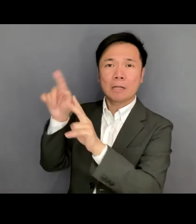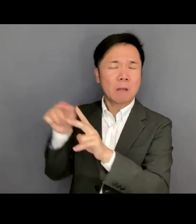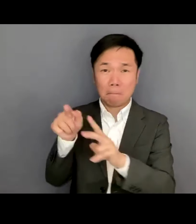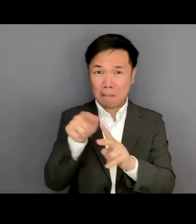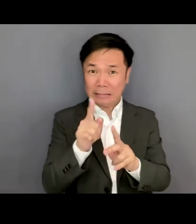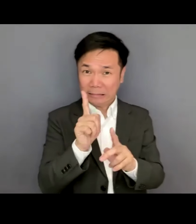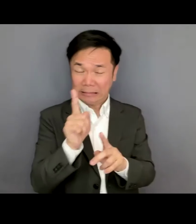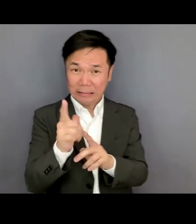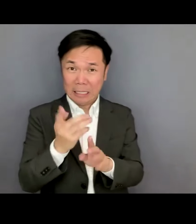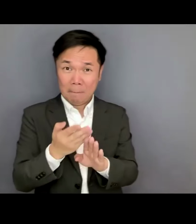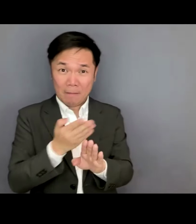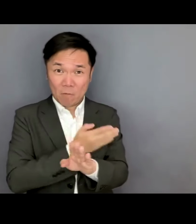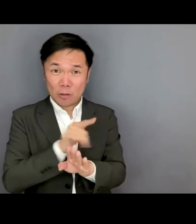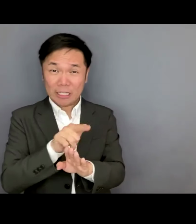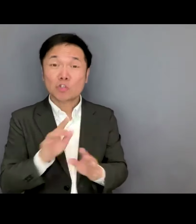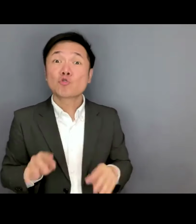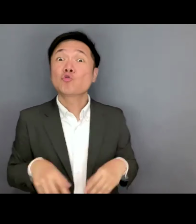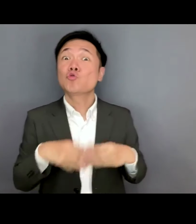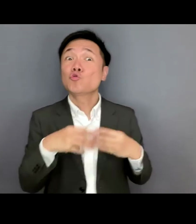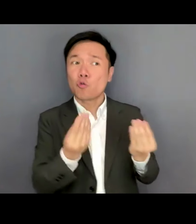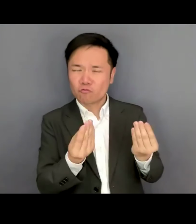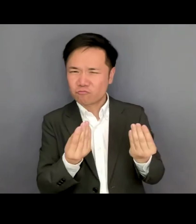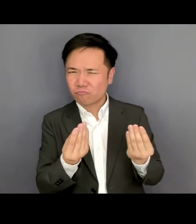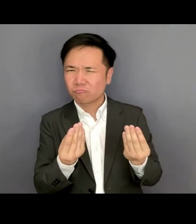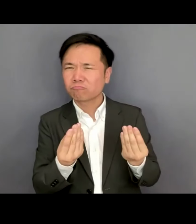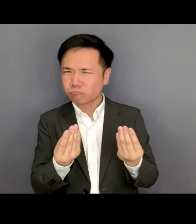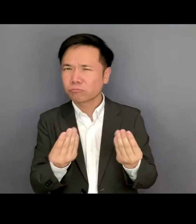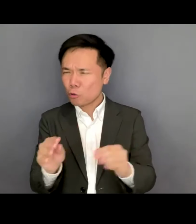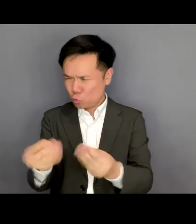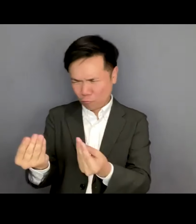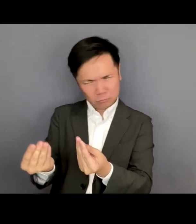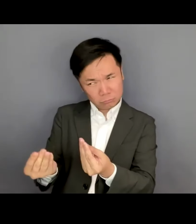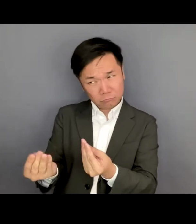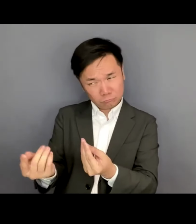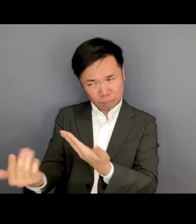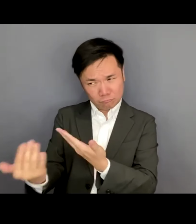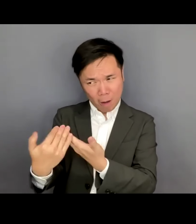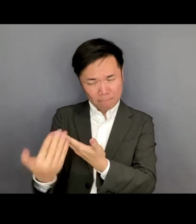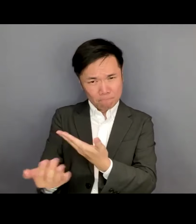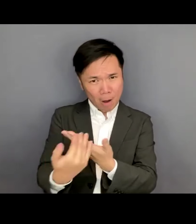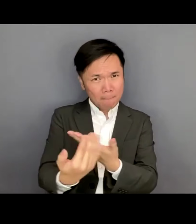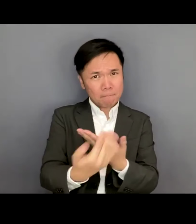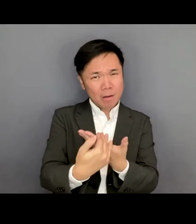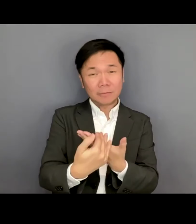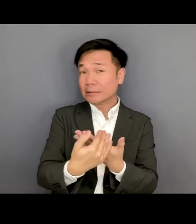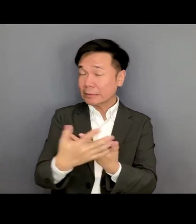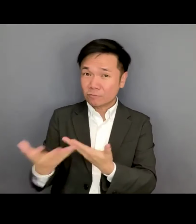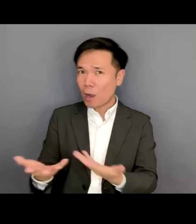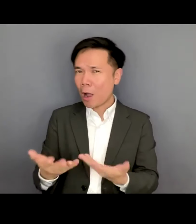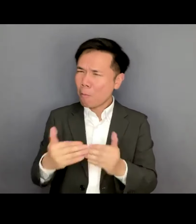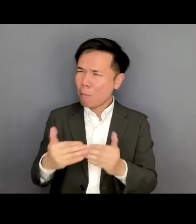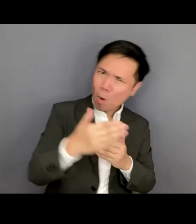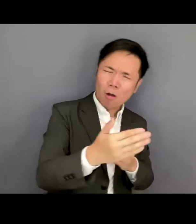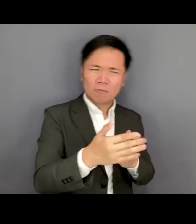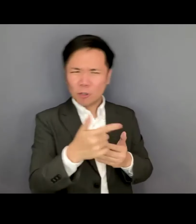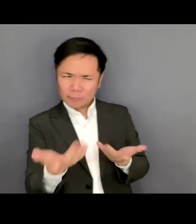involved nous permette de pouvoir in order orienter le to be débat et être able sûr to guide the que debates, the pour l'année discussions.